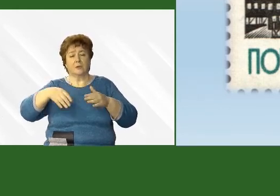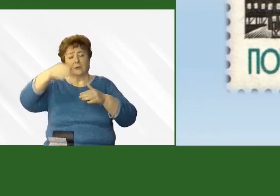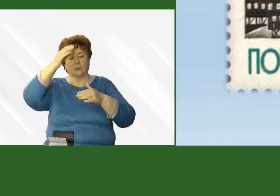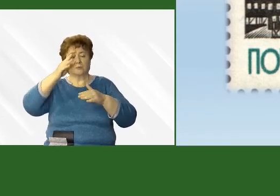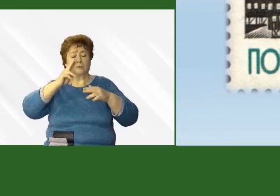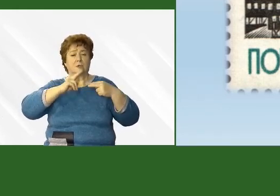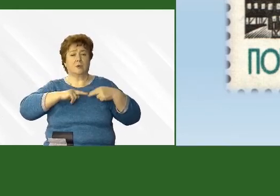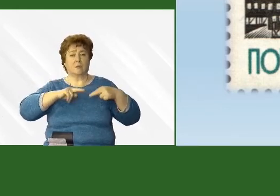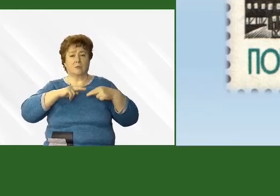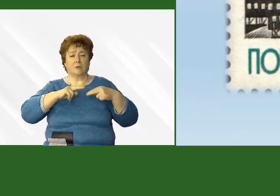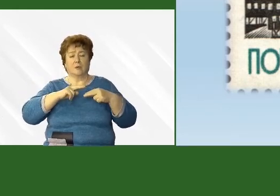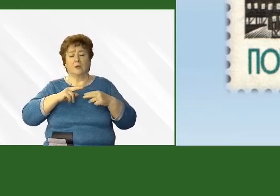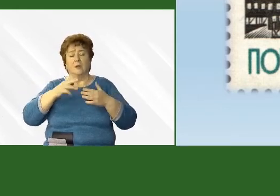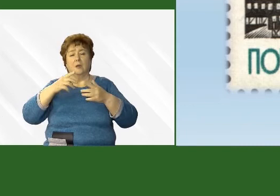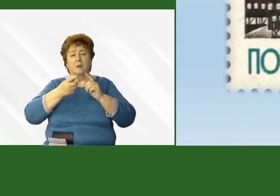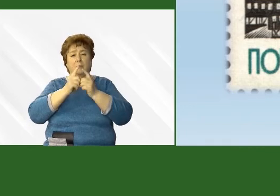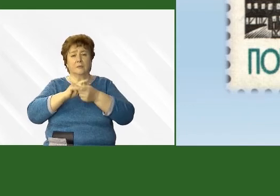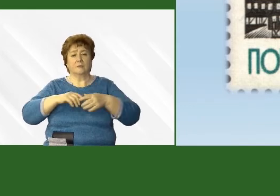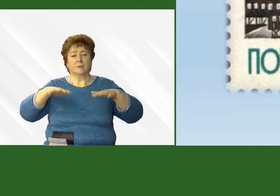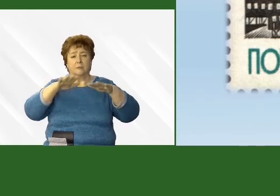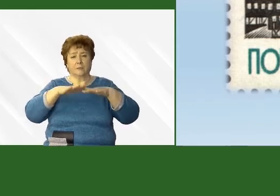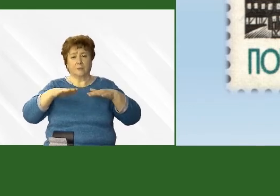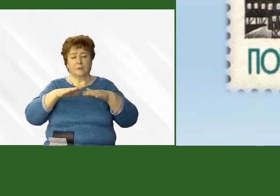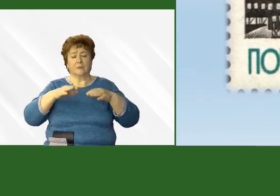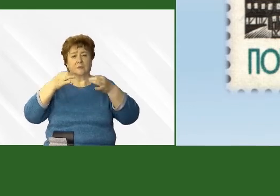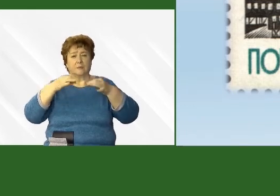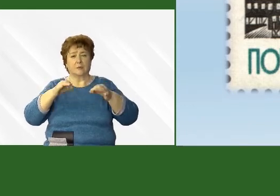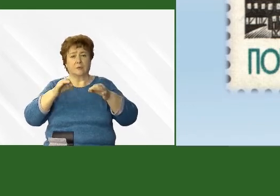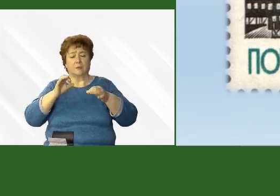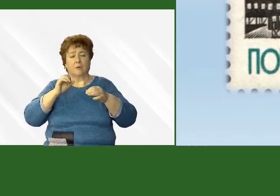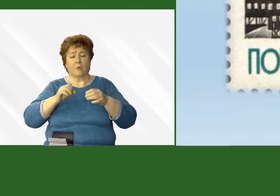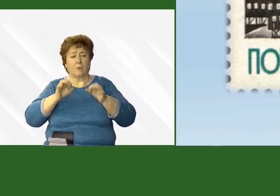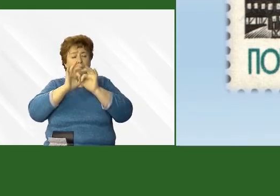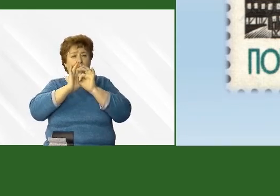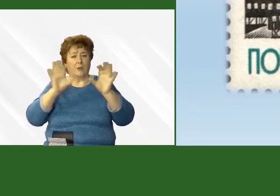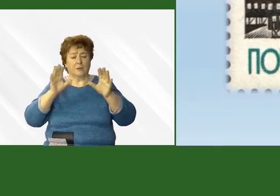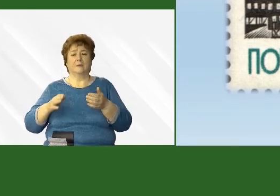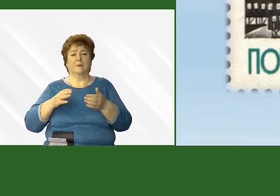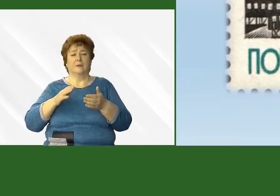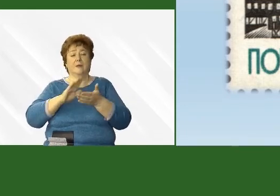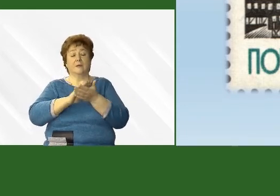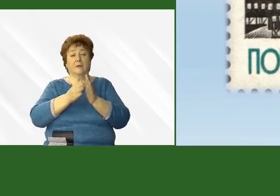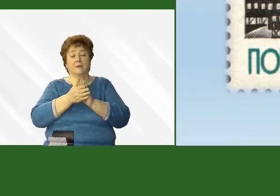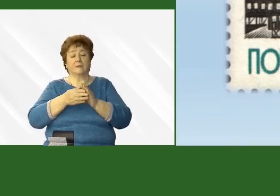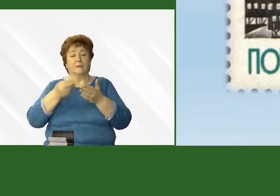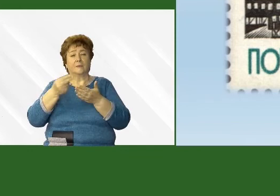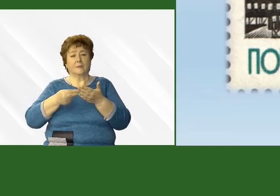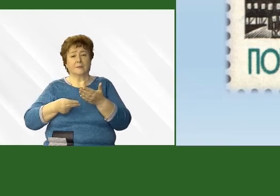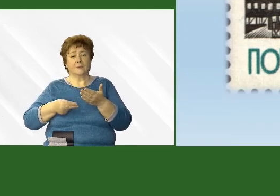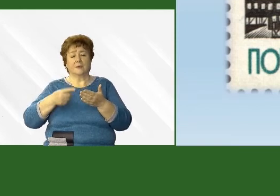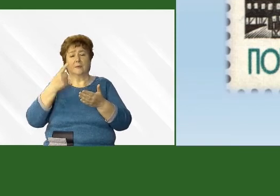научной деятельности и превращения в зону, свободную от ядерного оружия. Договор